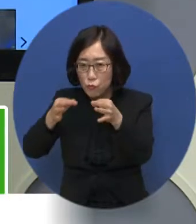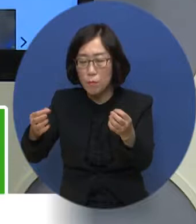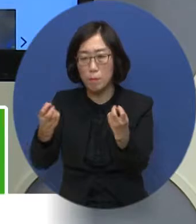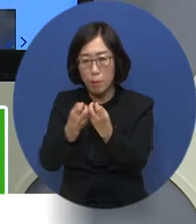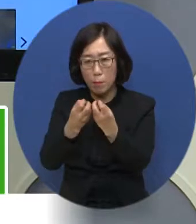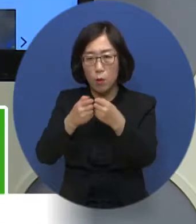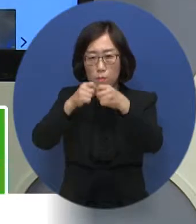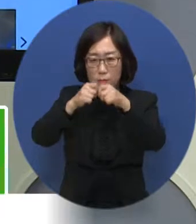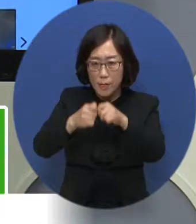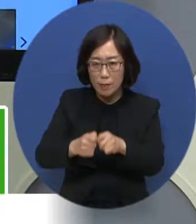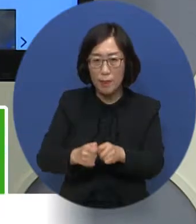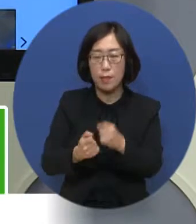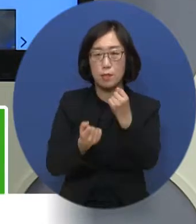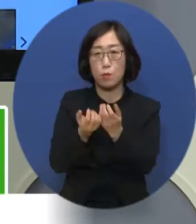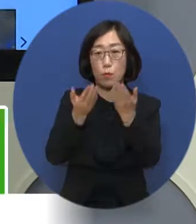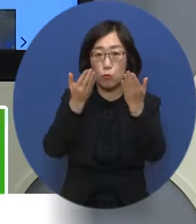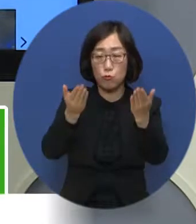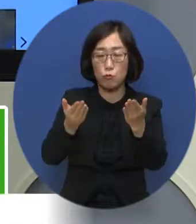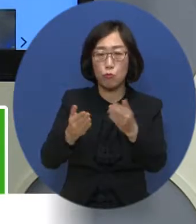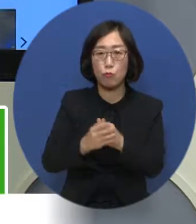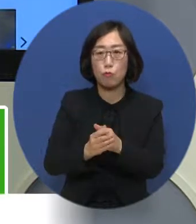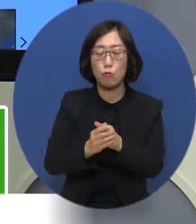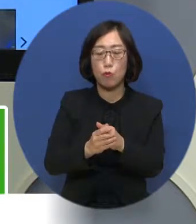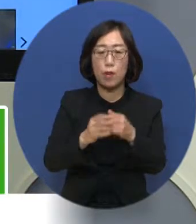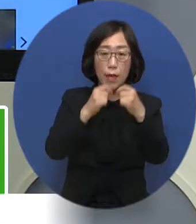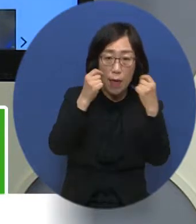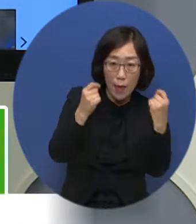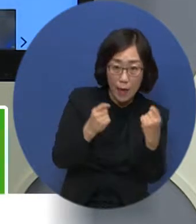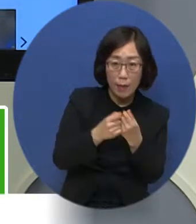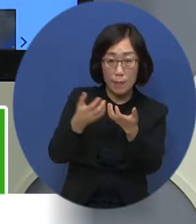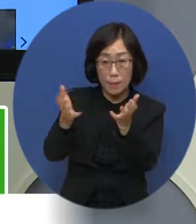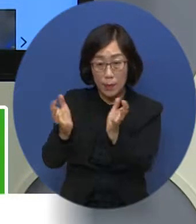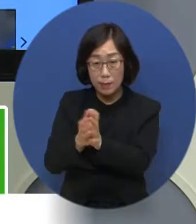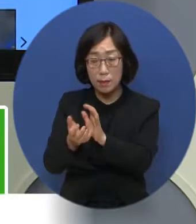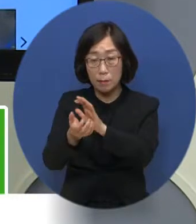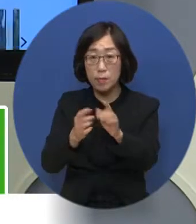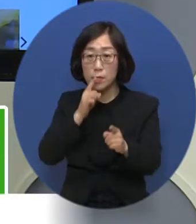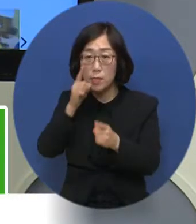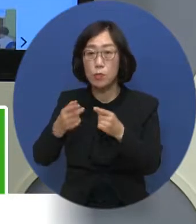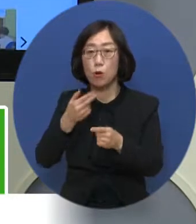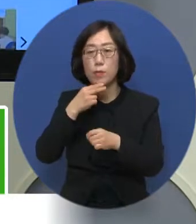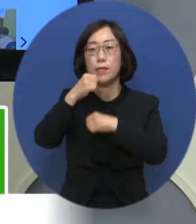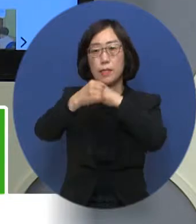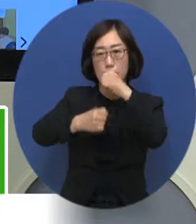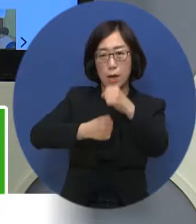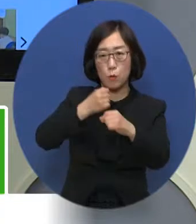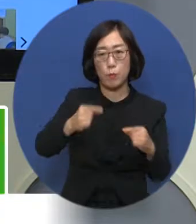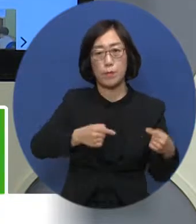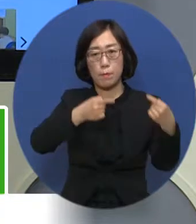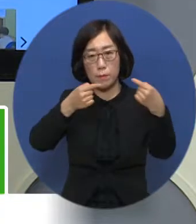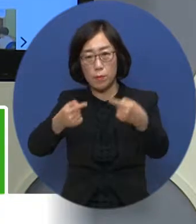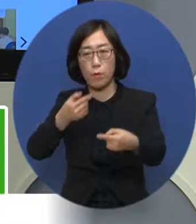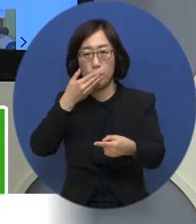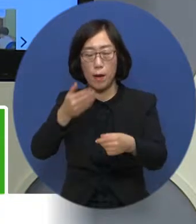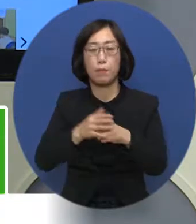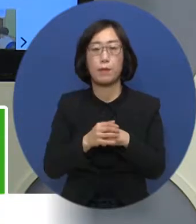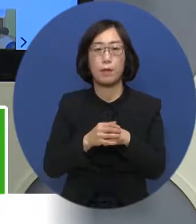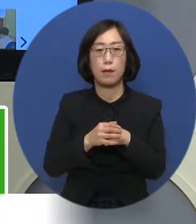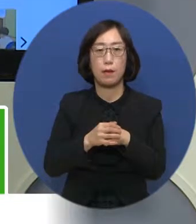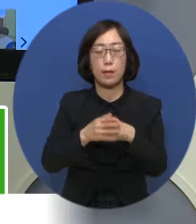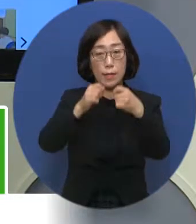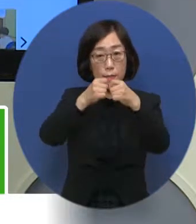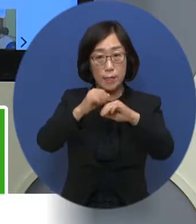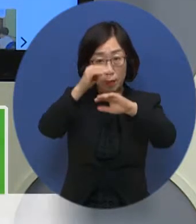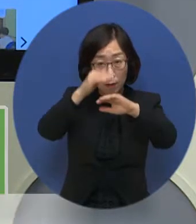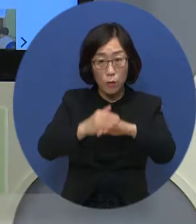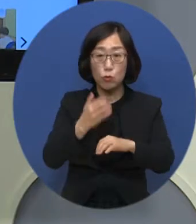예정이며 공익 활동에 관심 있는 시민과 단체는 사전 신청 없이 자유롭게 선석 이 가능합니다 자세한